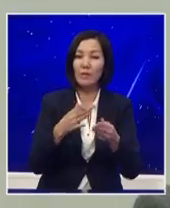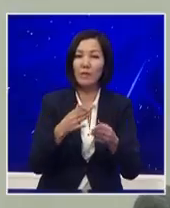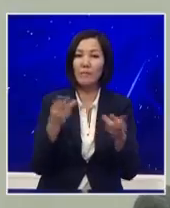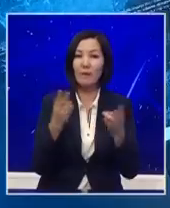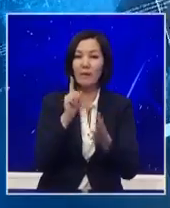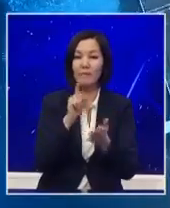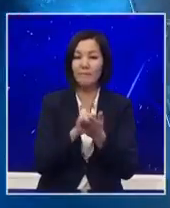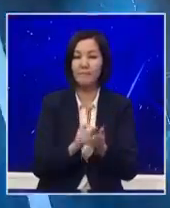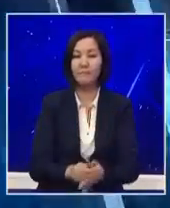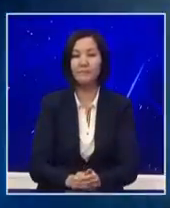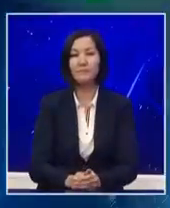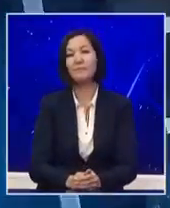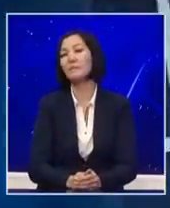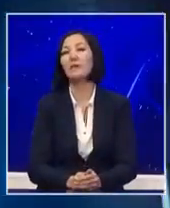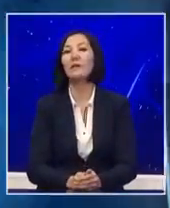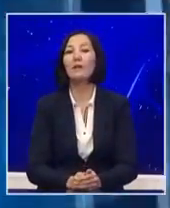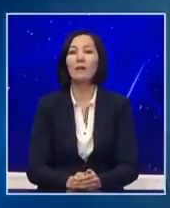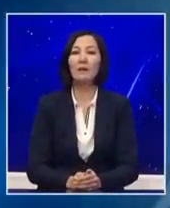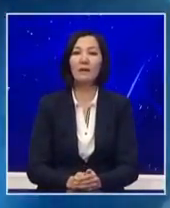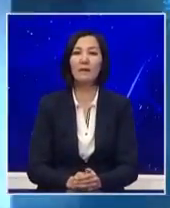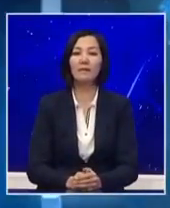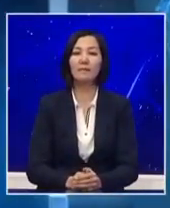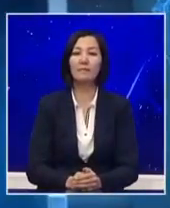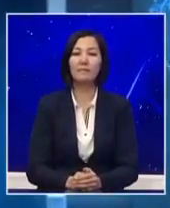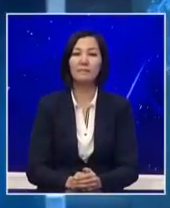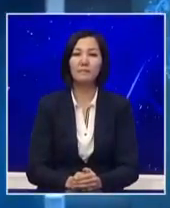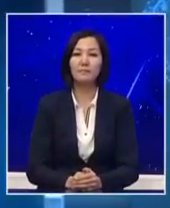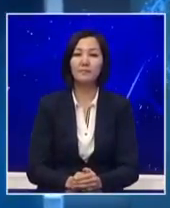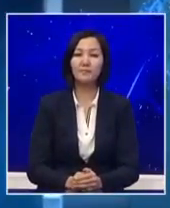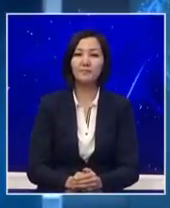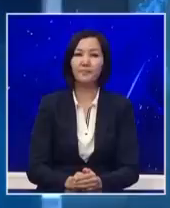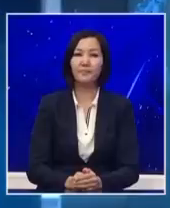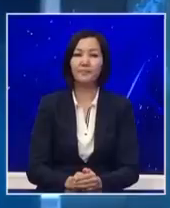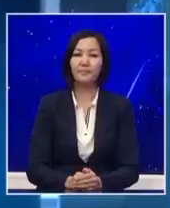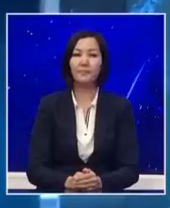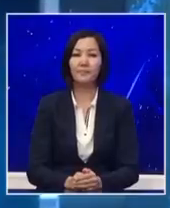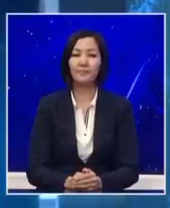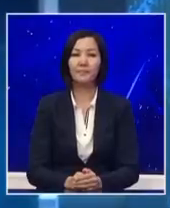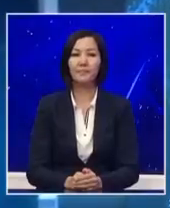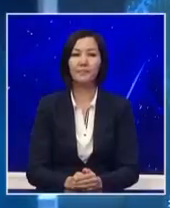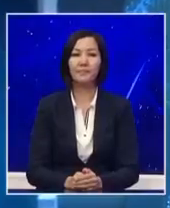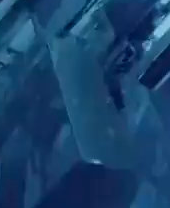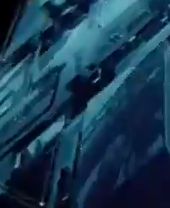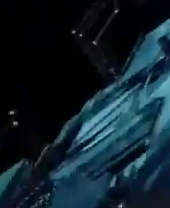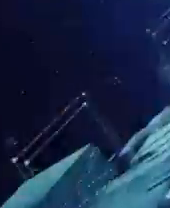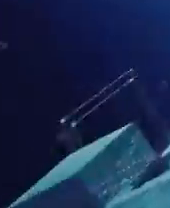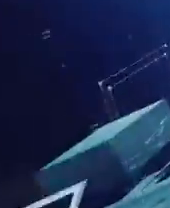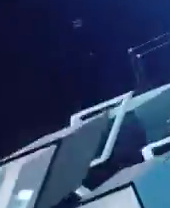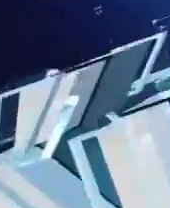тиіс дейді. Елдана Сәрсенбаева, Ерлан Азанбай, Жетісу телеарнасы, Талдықорған.